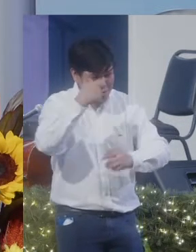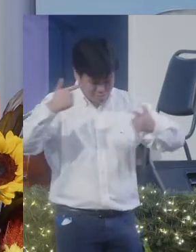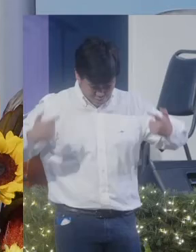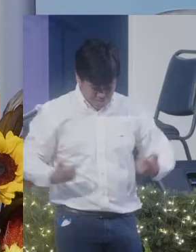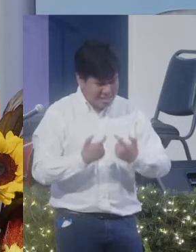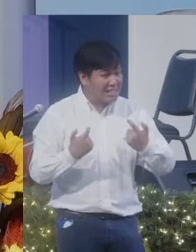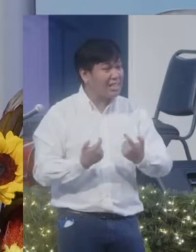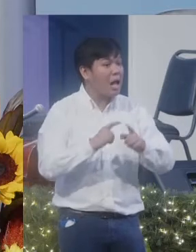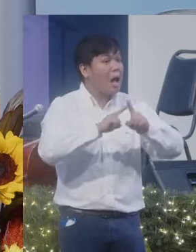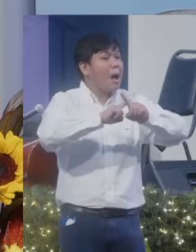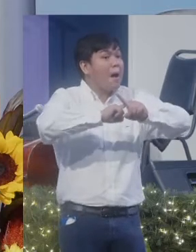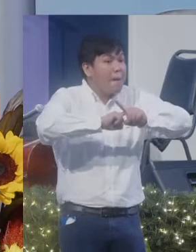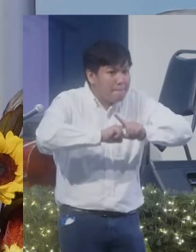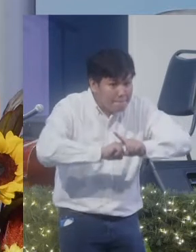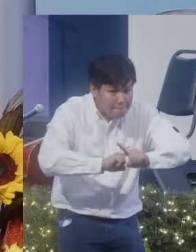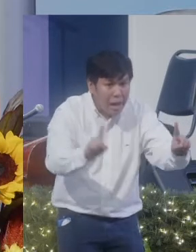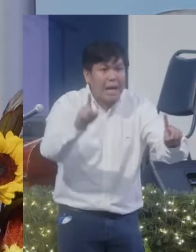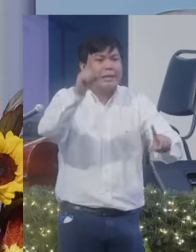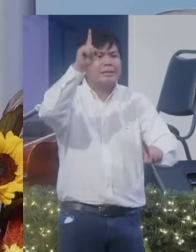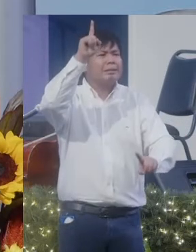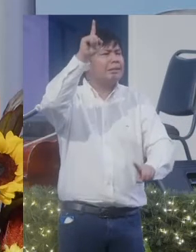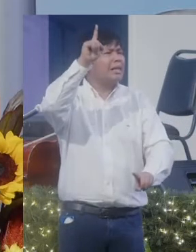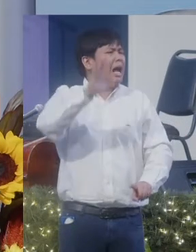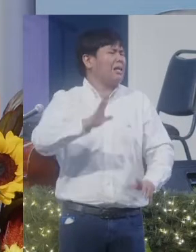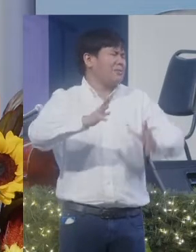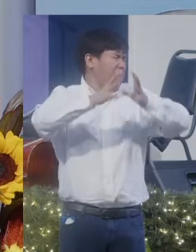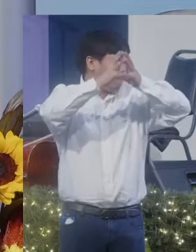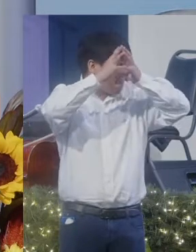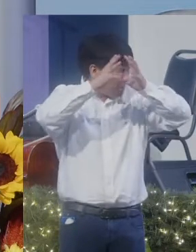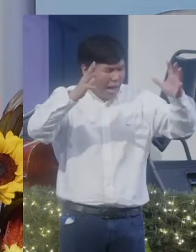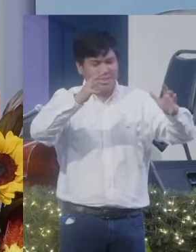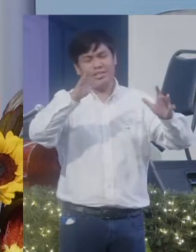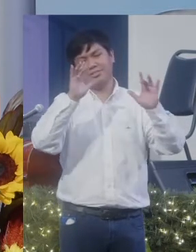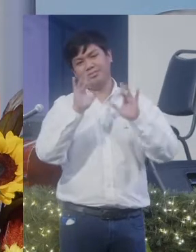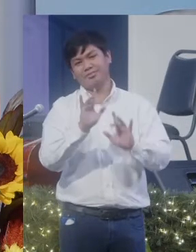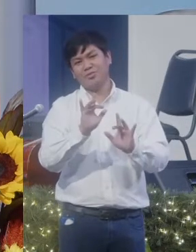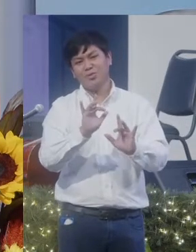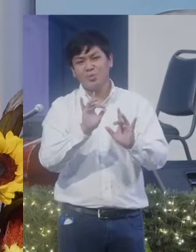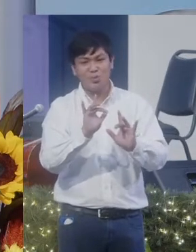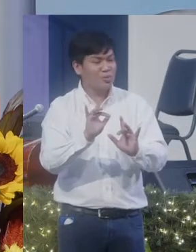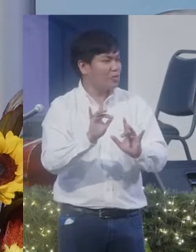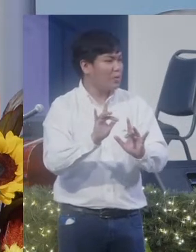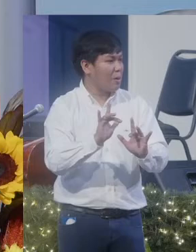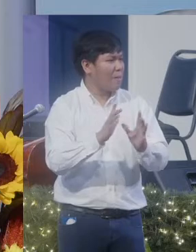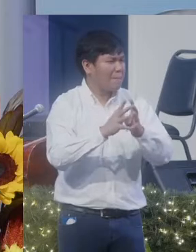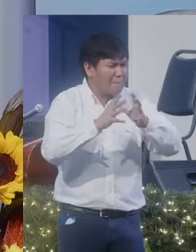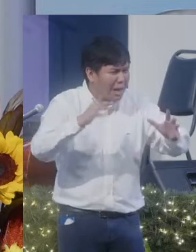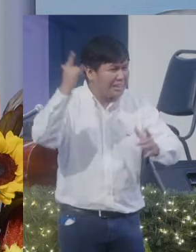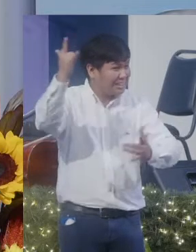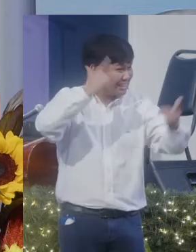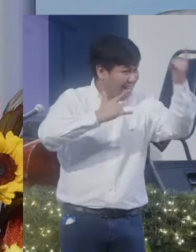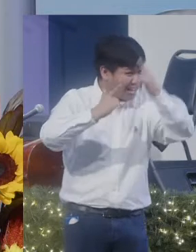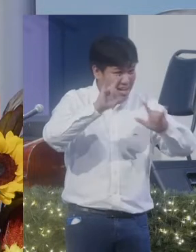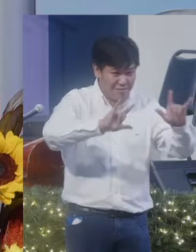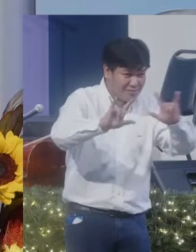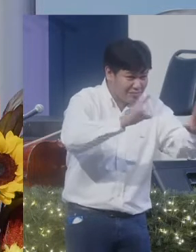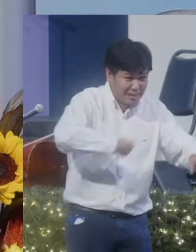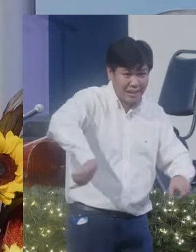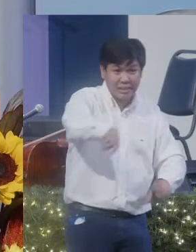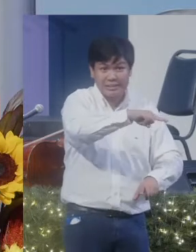kasalanan, but God, being rich in mercy, because of the great love with which He loved